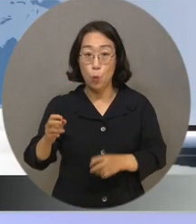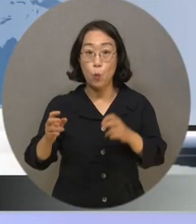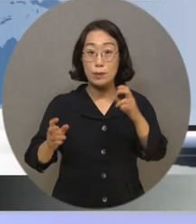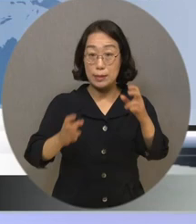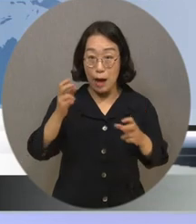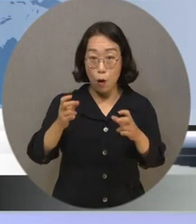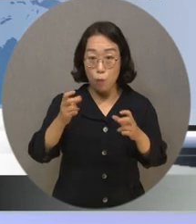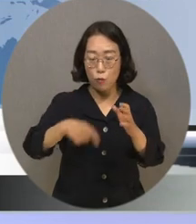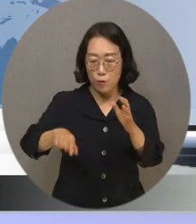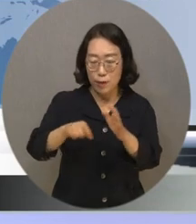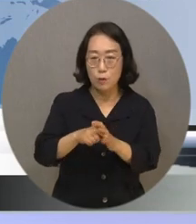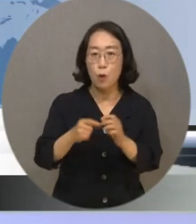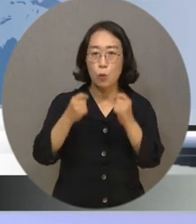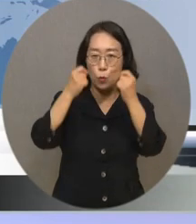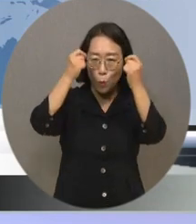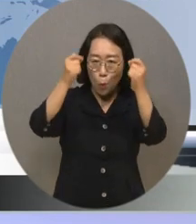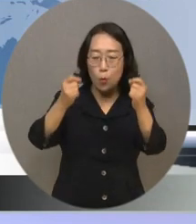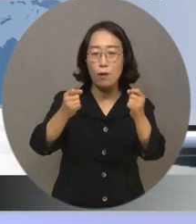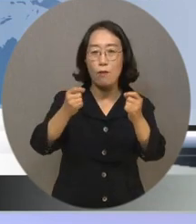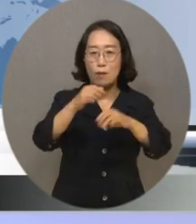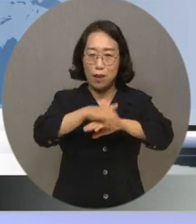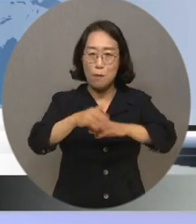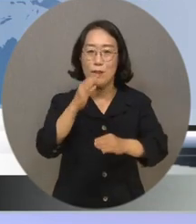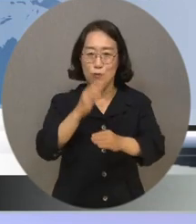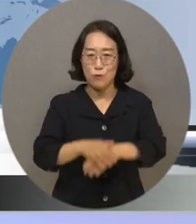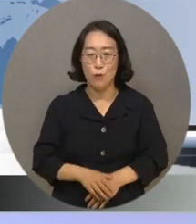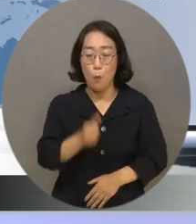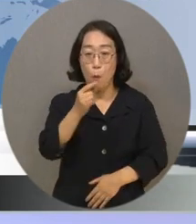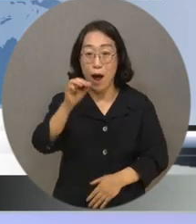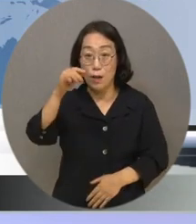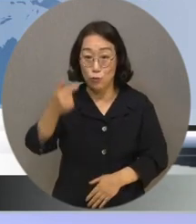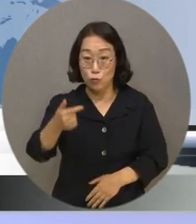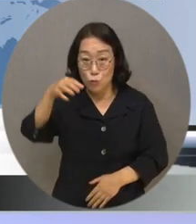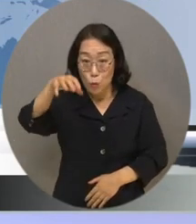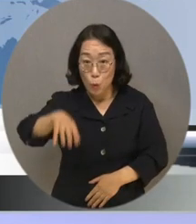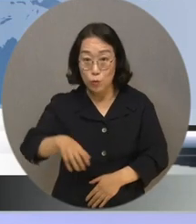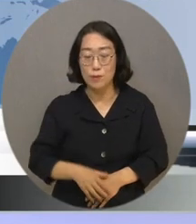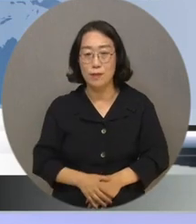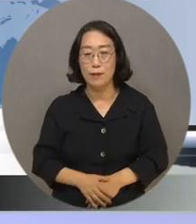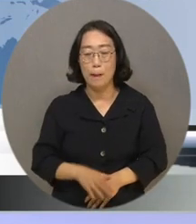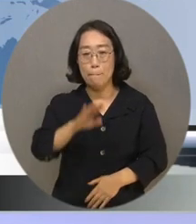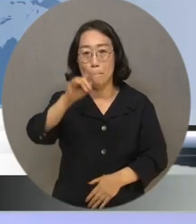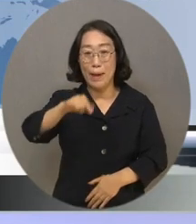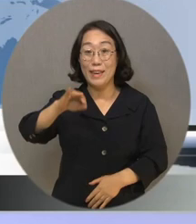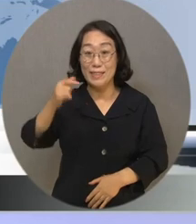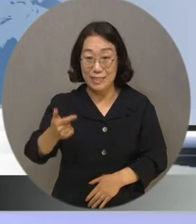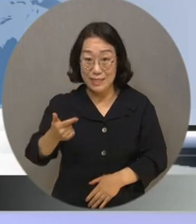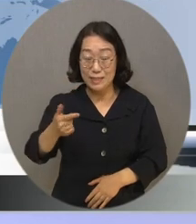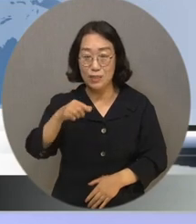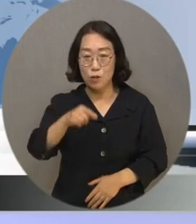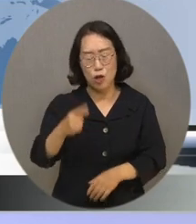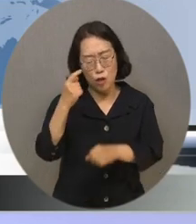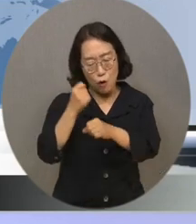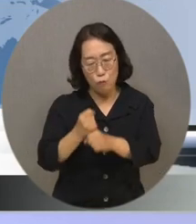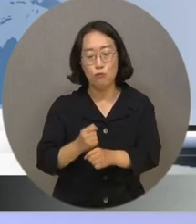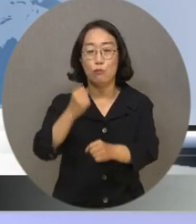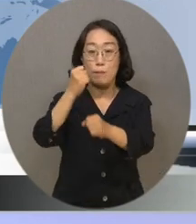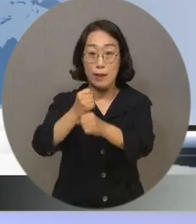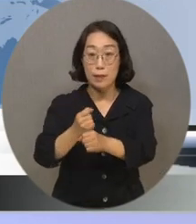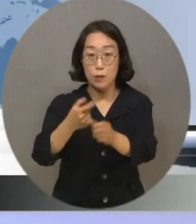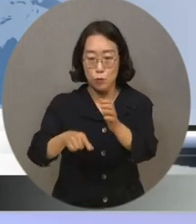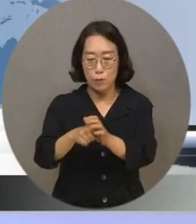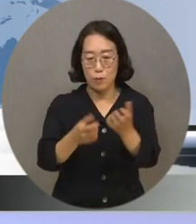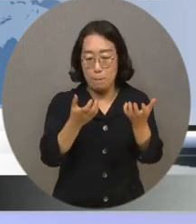위해 힘을 모으고 있습니다. 화순군은 백신 산업 특구를 조성해 이 백신 연구 개발과 생산 등 기반